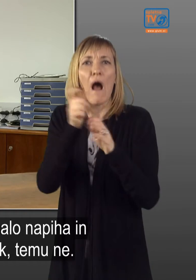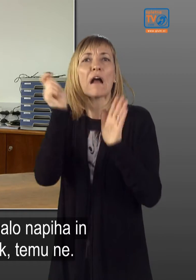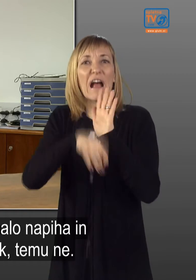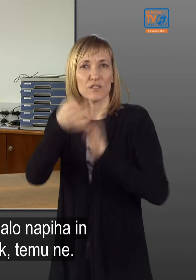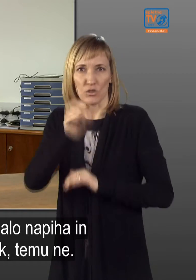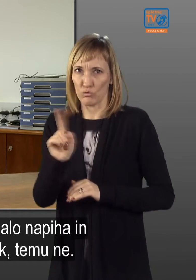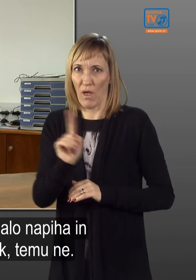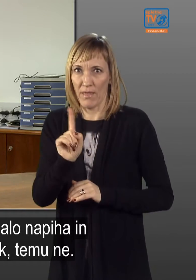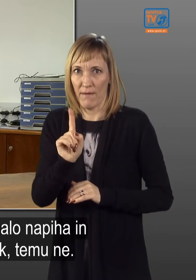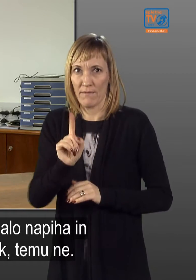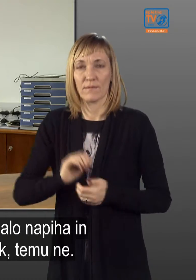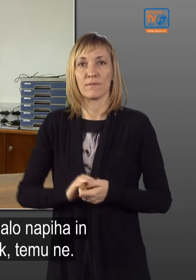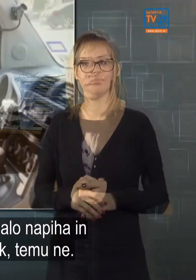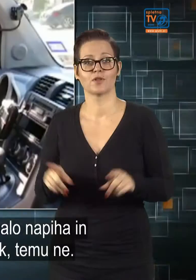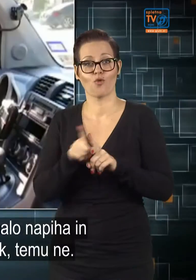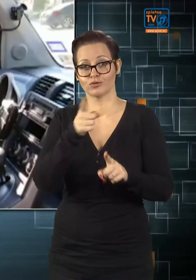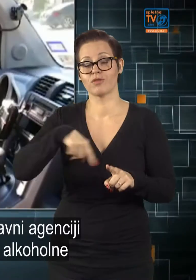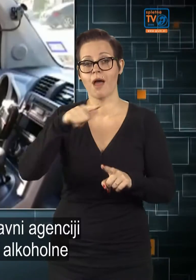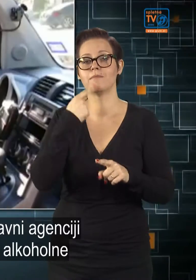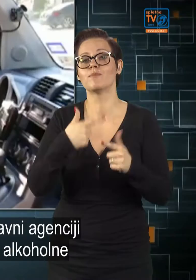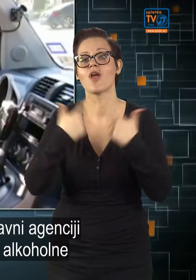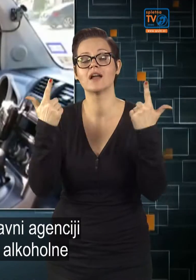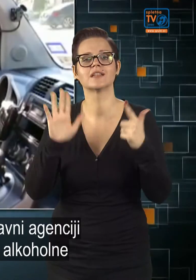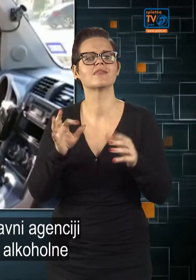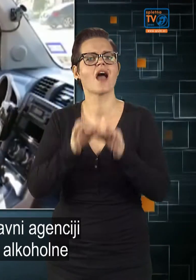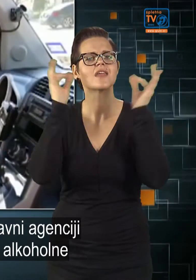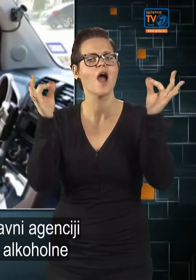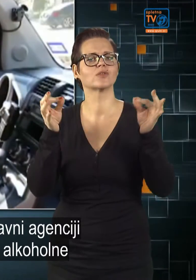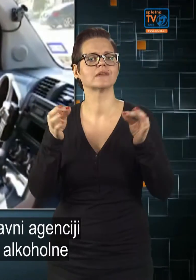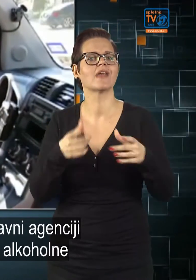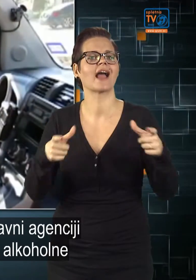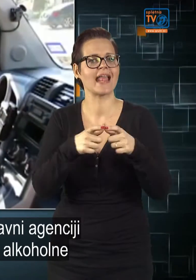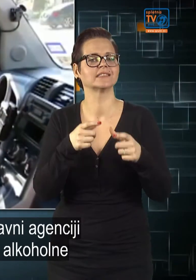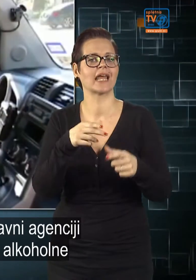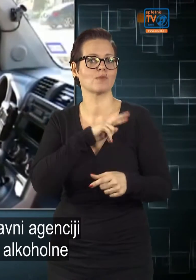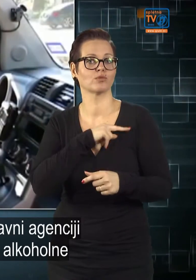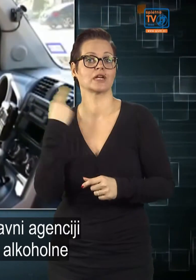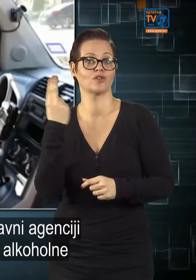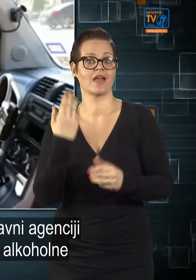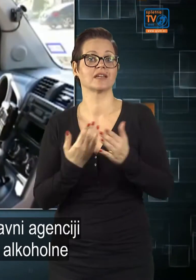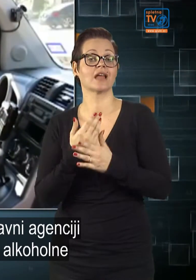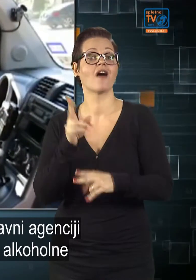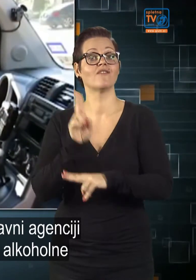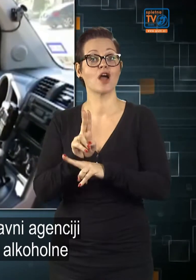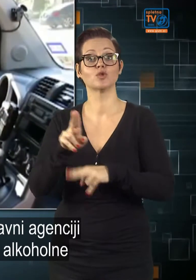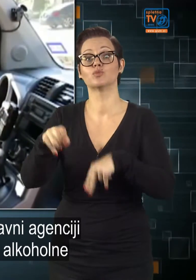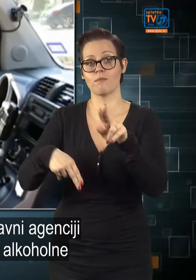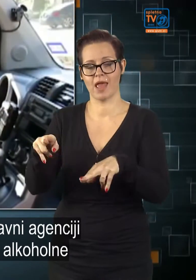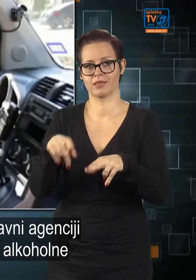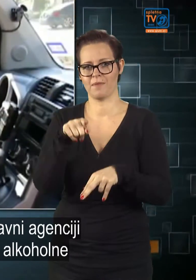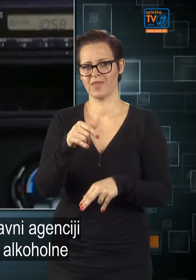in dobi nekaj kazenskih točk, ne. Kot so nam pojasnili na Javni agenciji Republike Slovenije za varnost